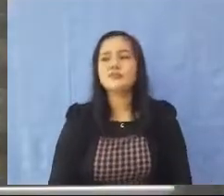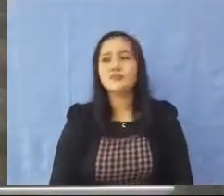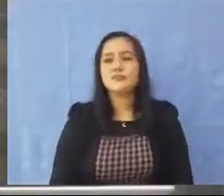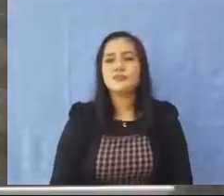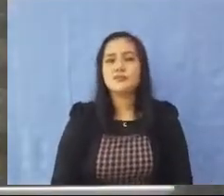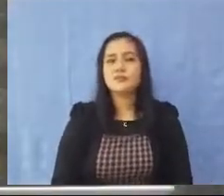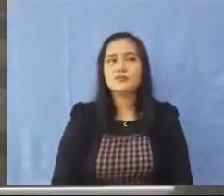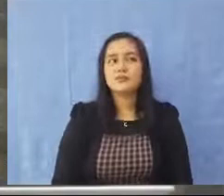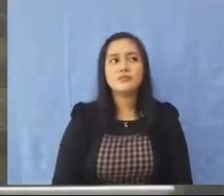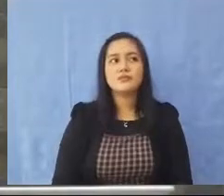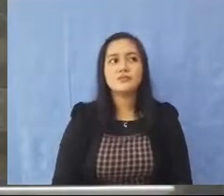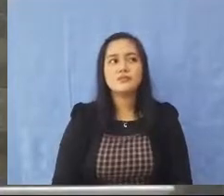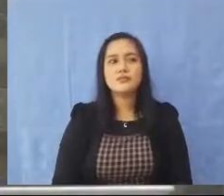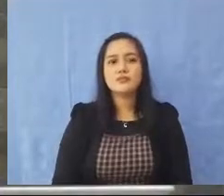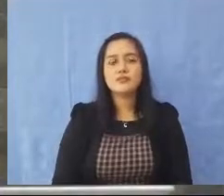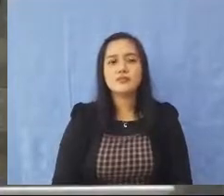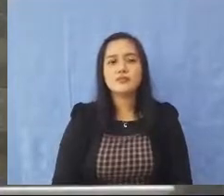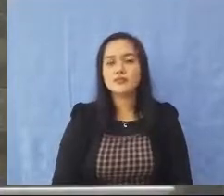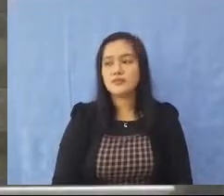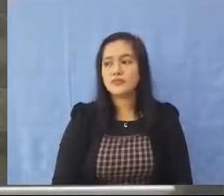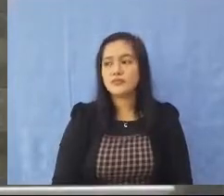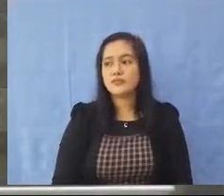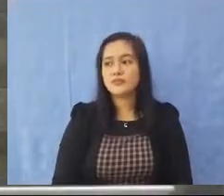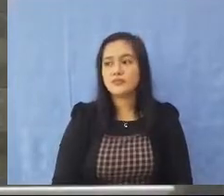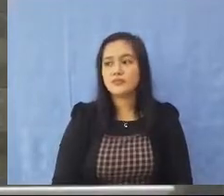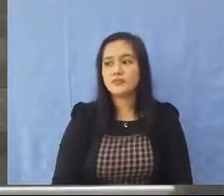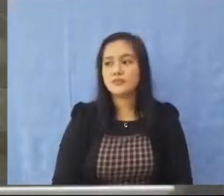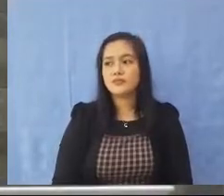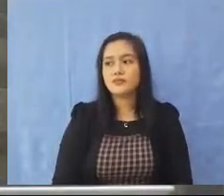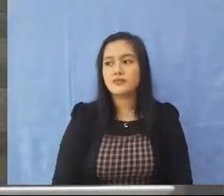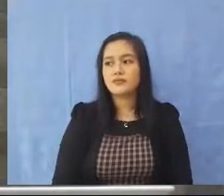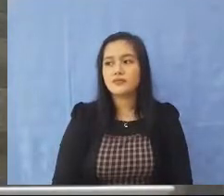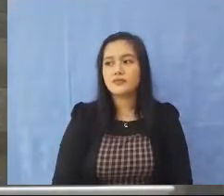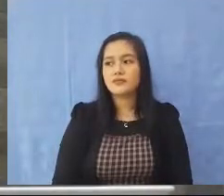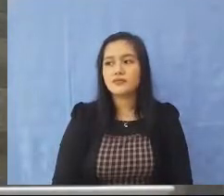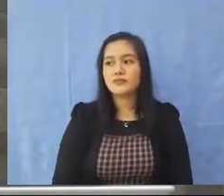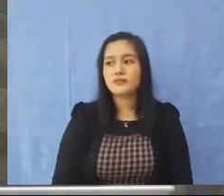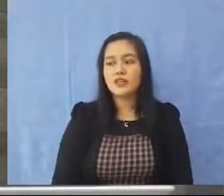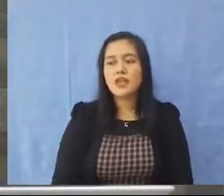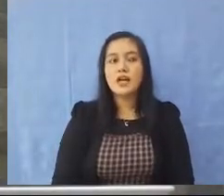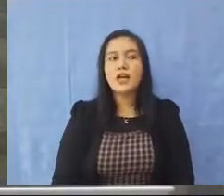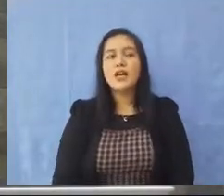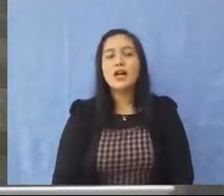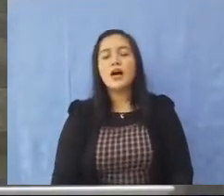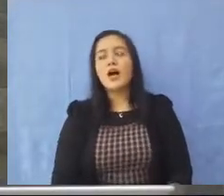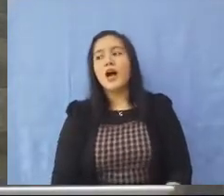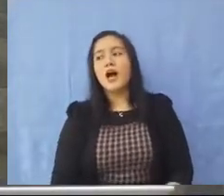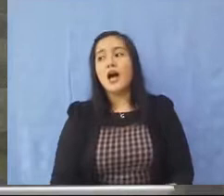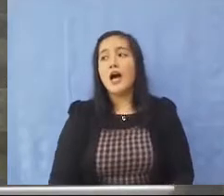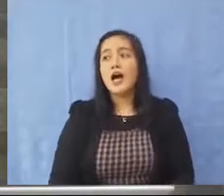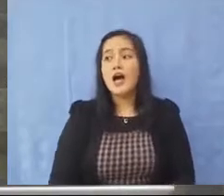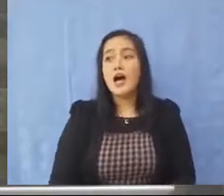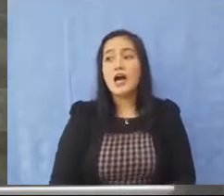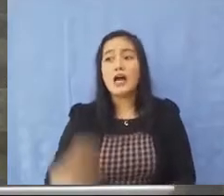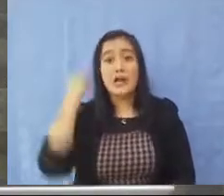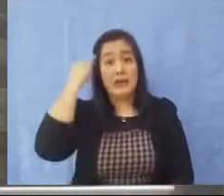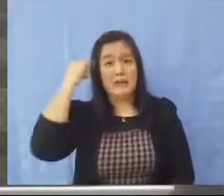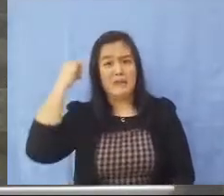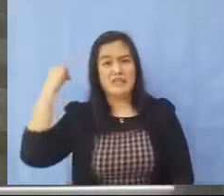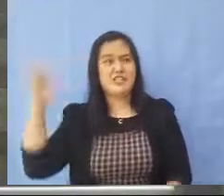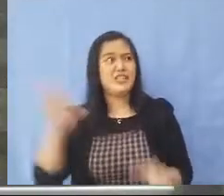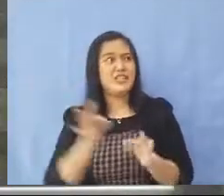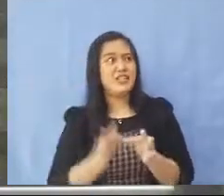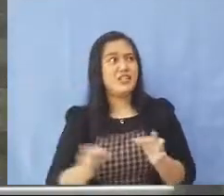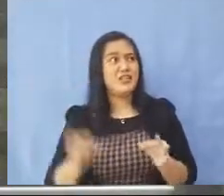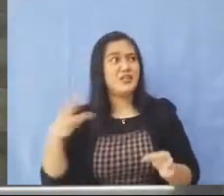no? Ala na, nag-Tagalog na isa. Akalaan nyo, kung first time na mangyayari, imagine nyo po yun, no? Kung tayo yung nando doon, gumagawa tayo